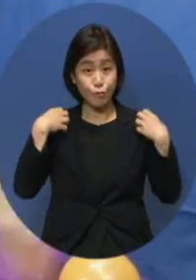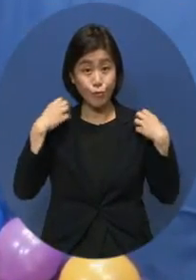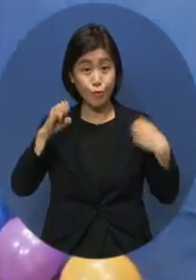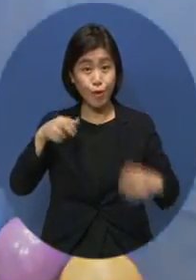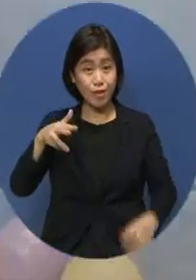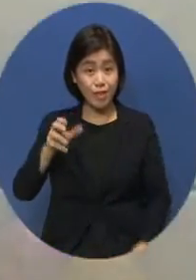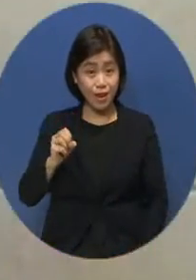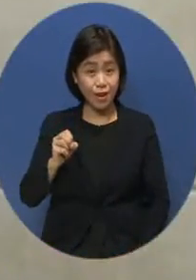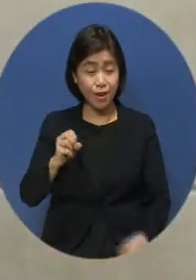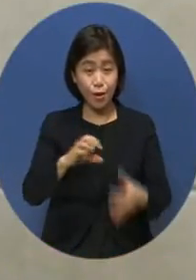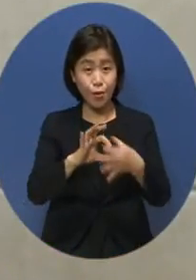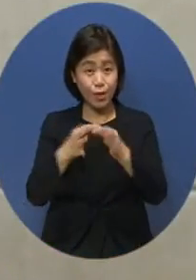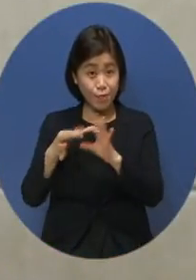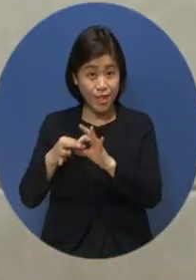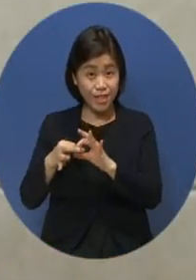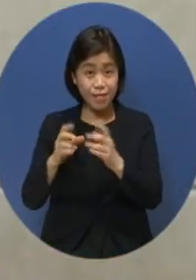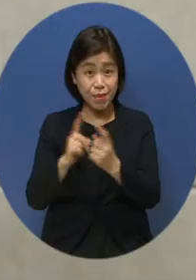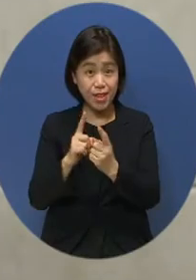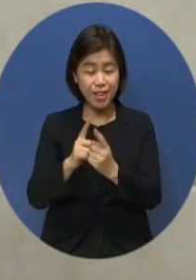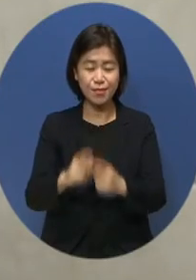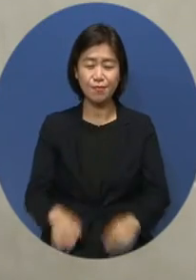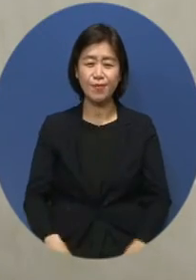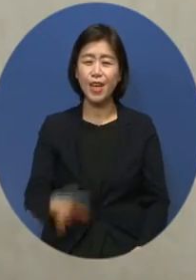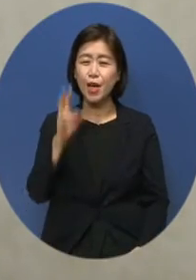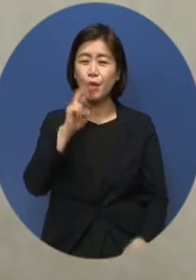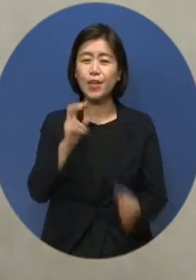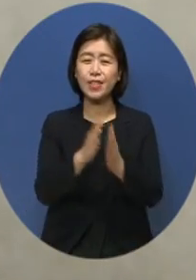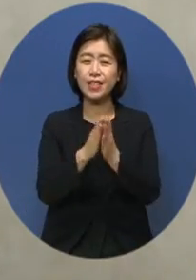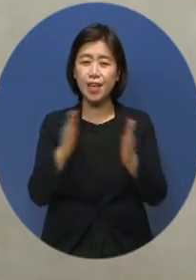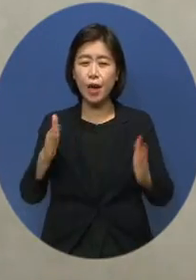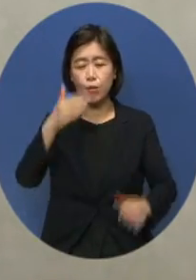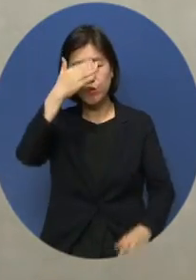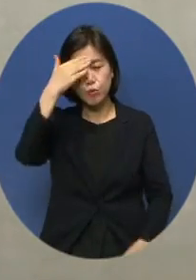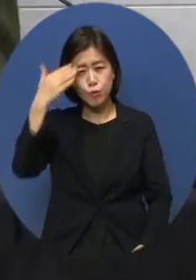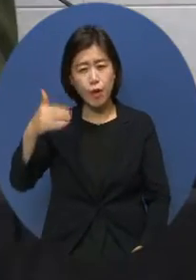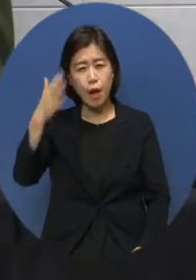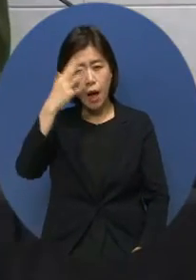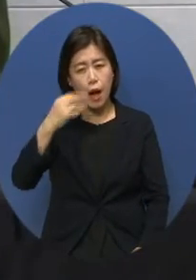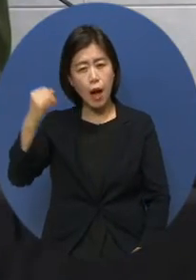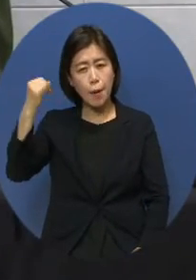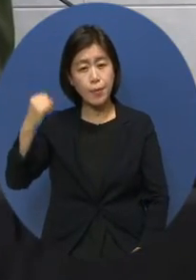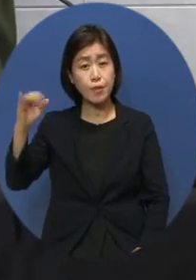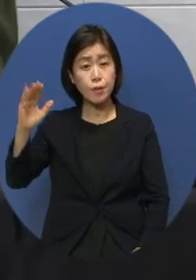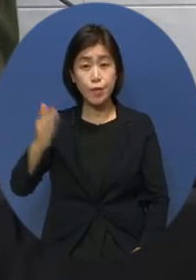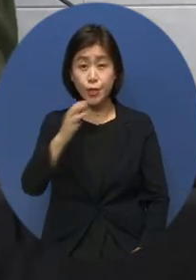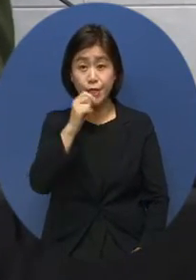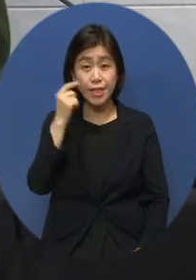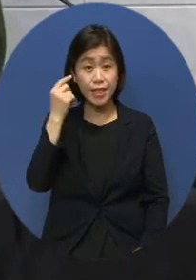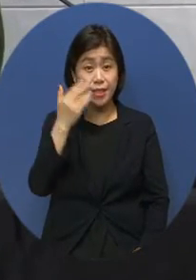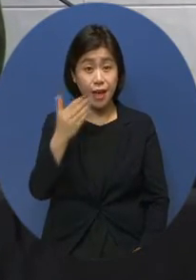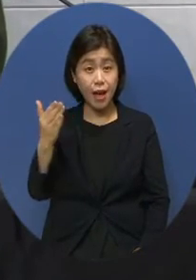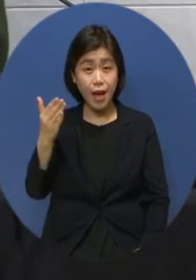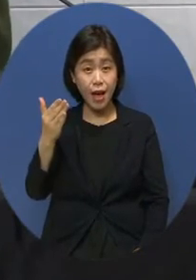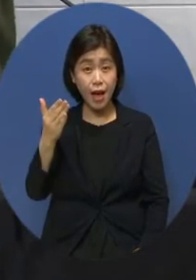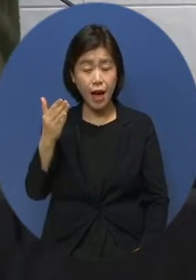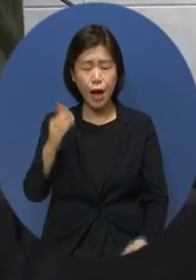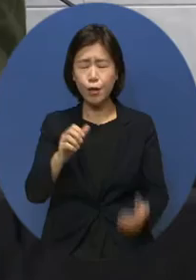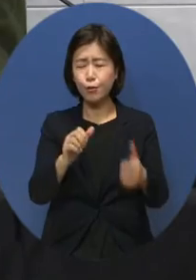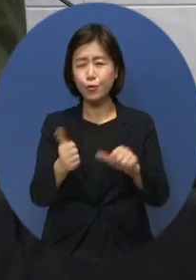맞이하여 불쌍히 할머니가 될 수 있을까? 죽임 당하지